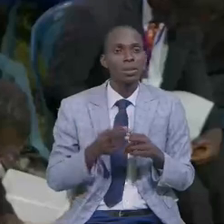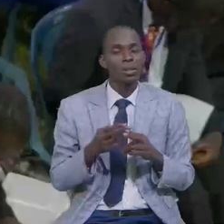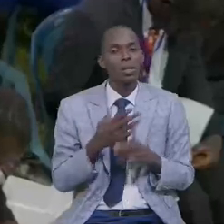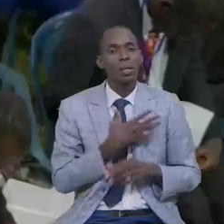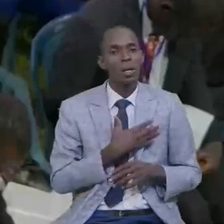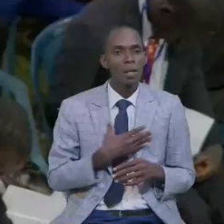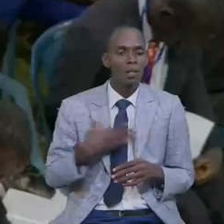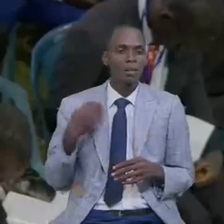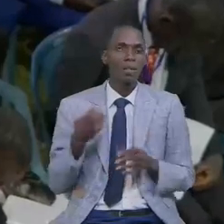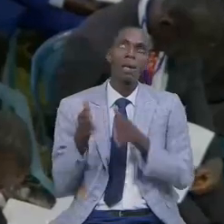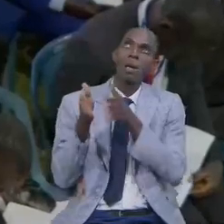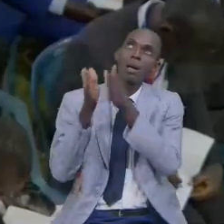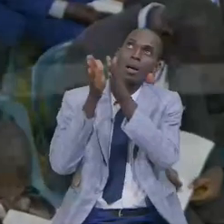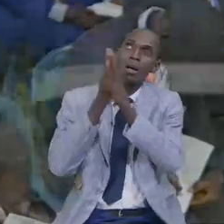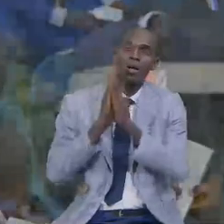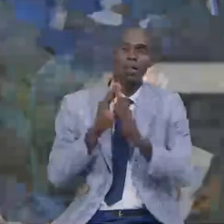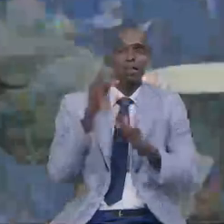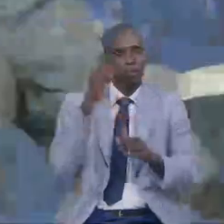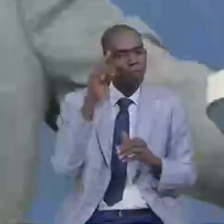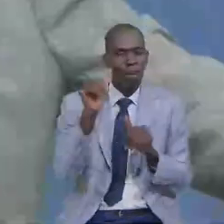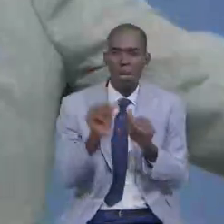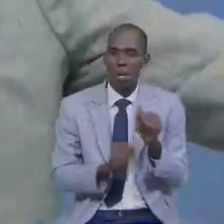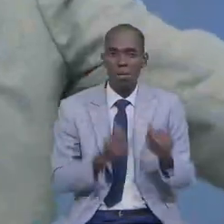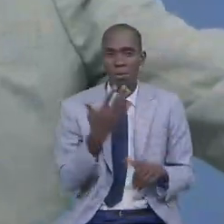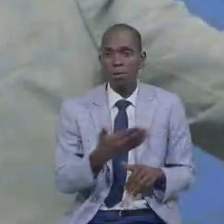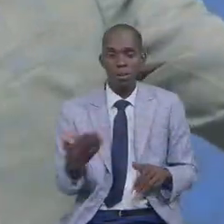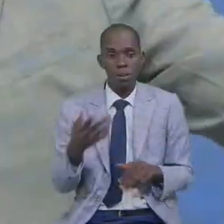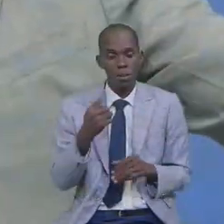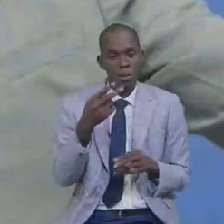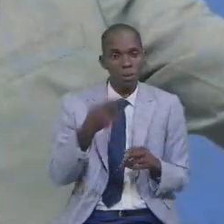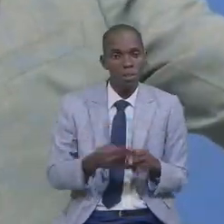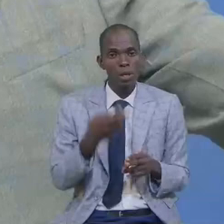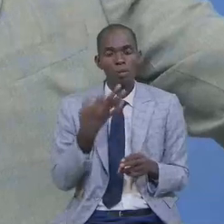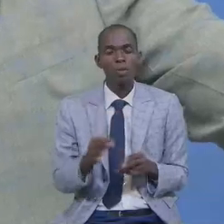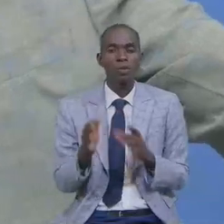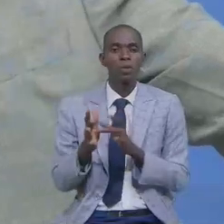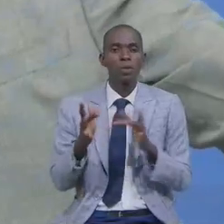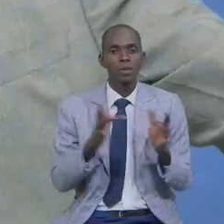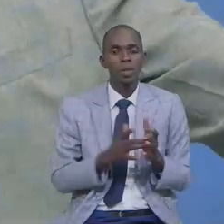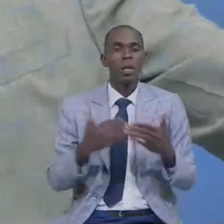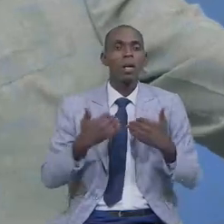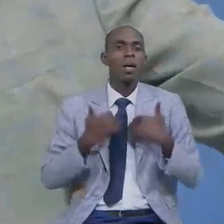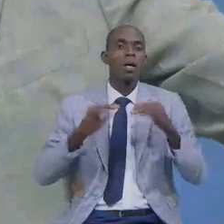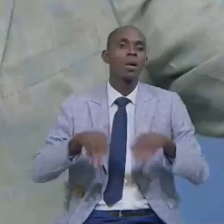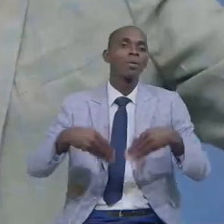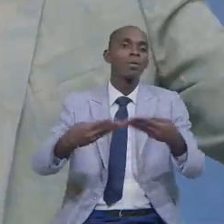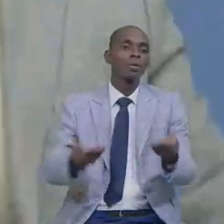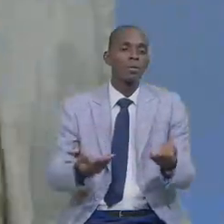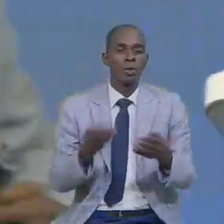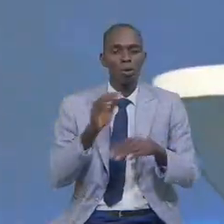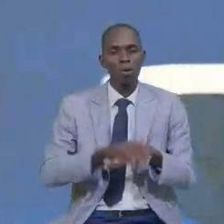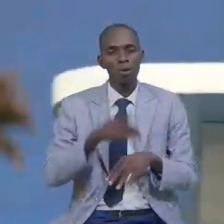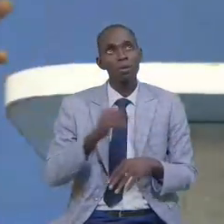et demandant toute chose, le nom de Jésus a pour vue sur la croix